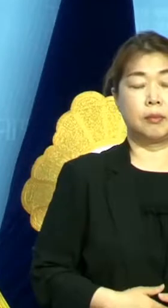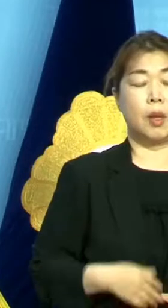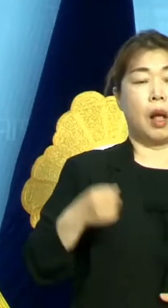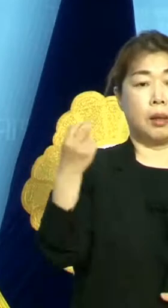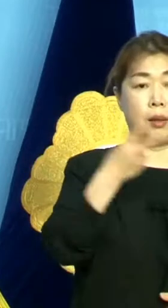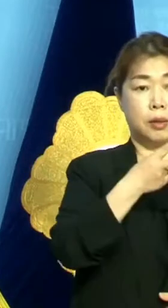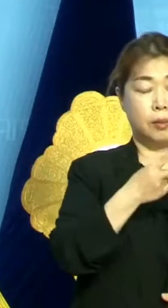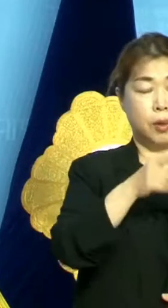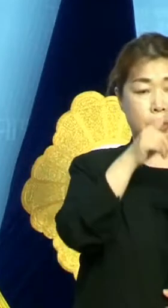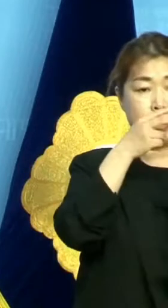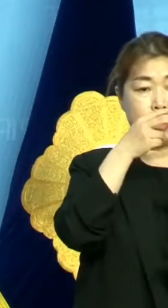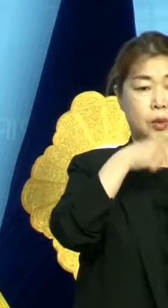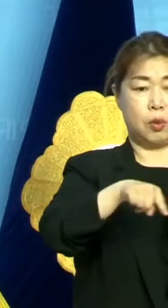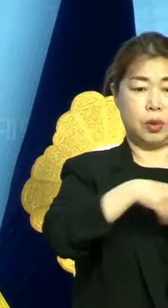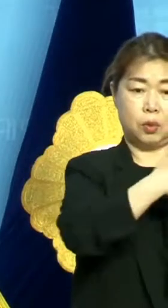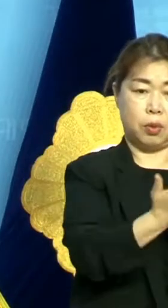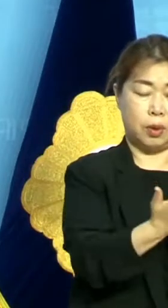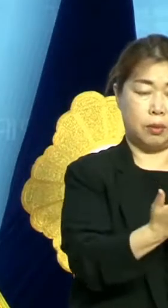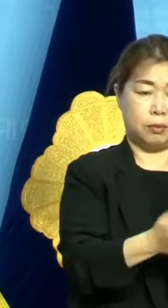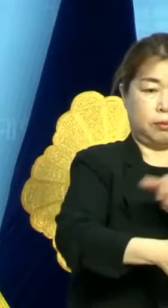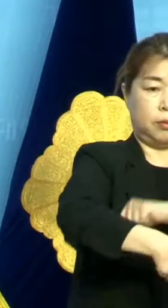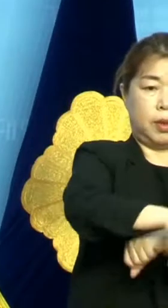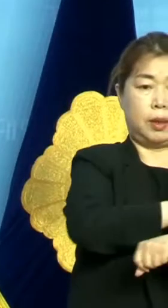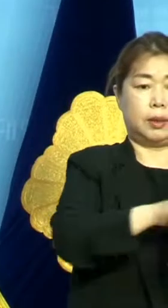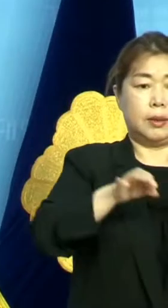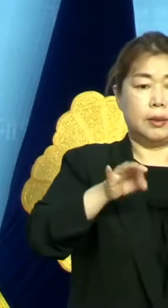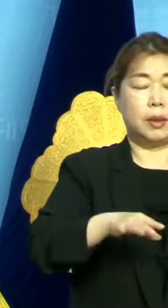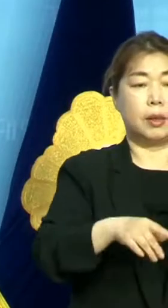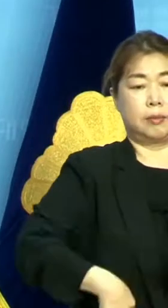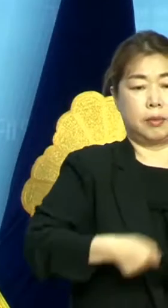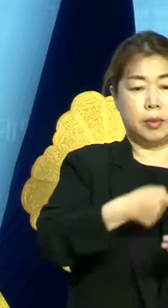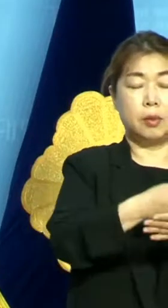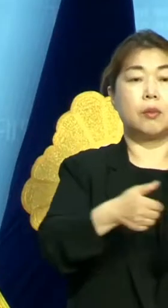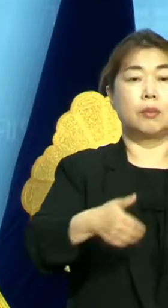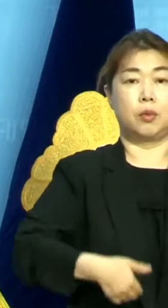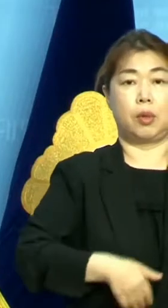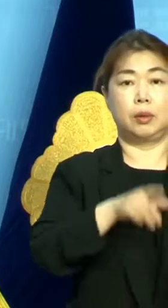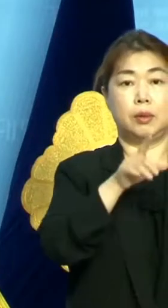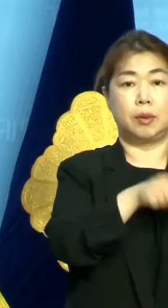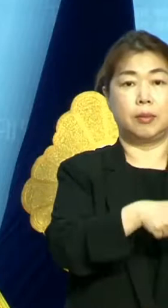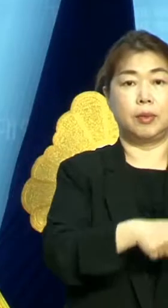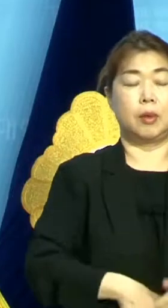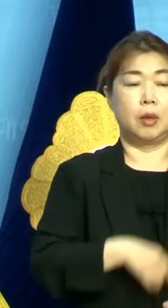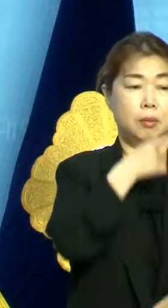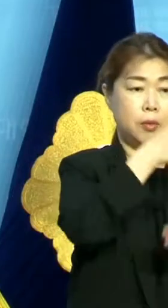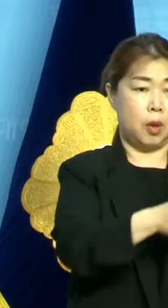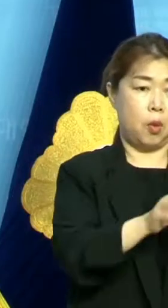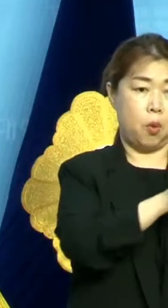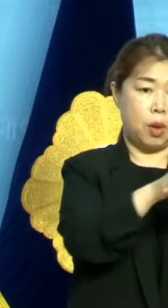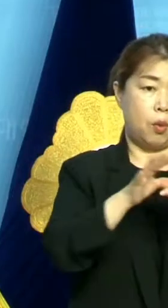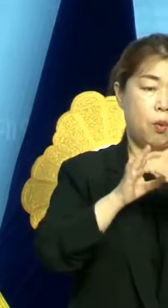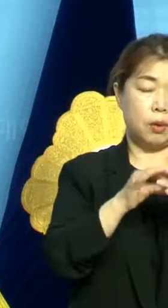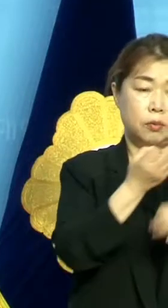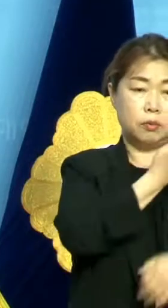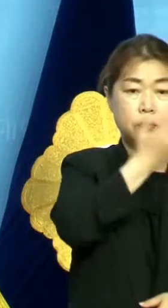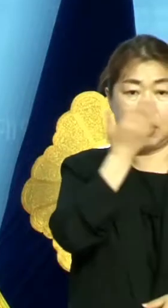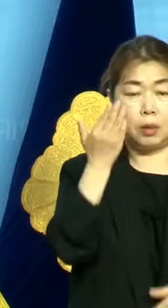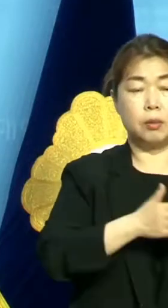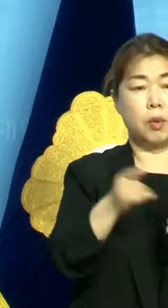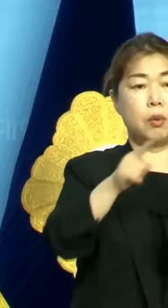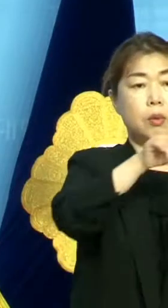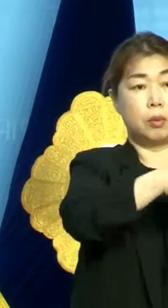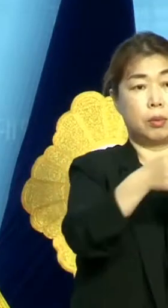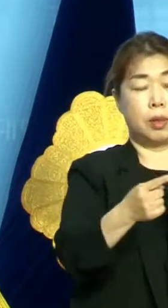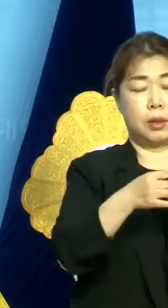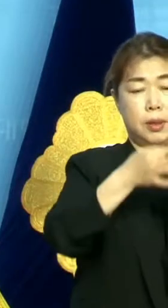다시한번 정치권에 과감하고 신속한 결단이 필요할 때입니다 추와 코로나 일부에 대 유행으로 그 어느